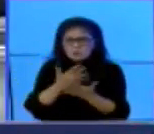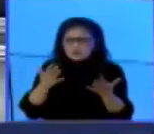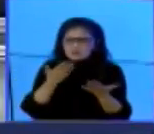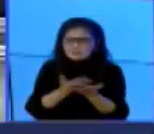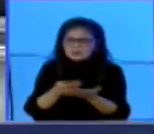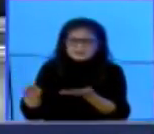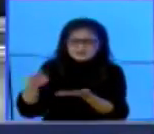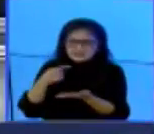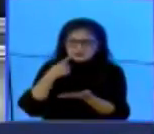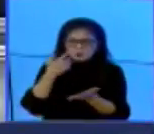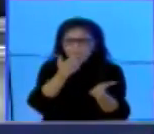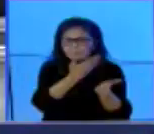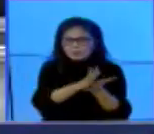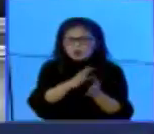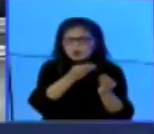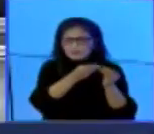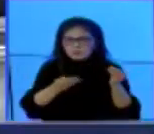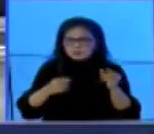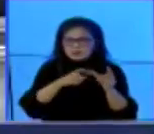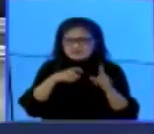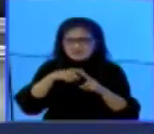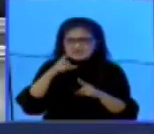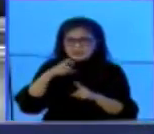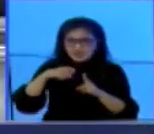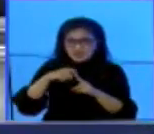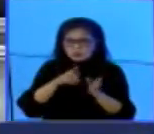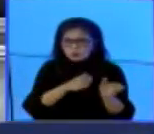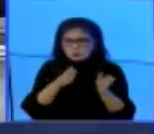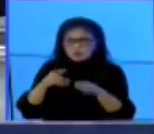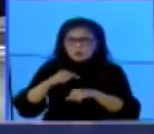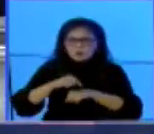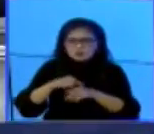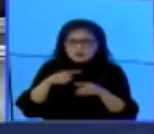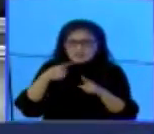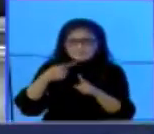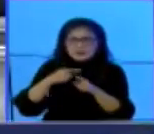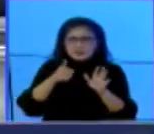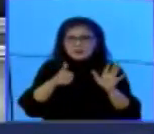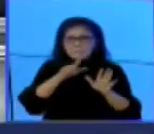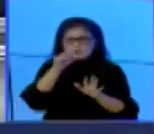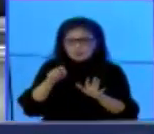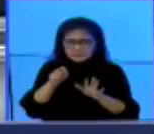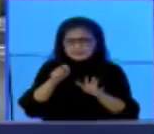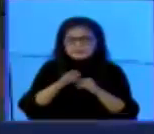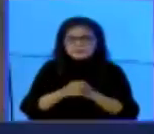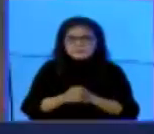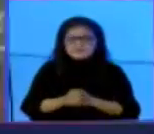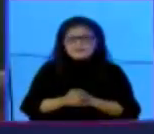sanksi pemblokiran pengurusan SKCK dan penundaan perpanjangan SIM selama 6 bulan.